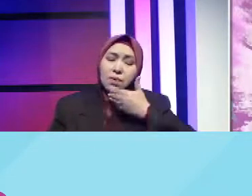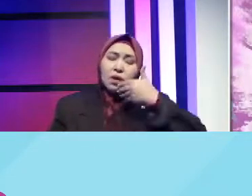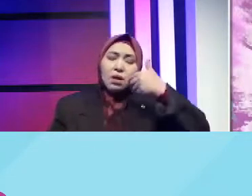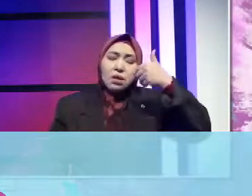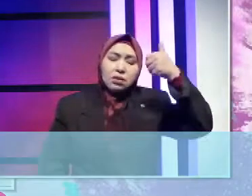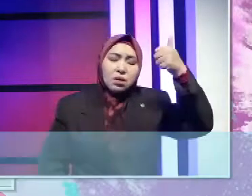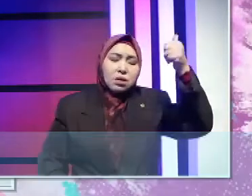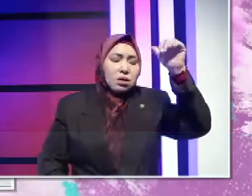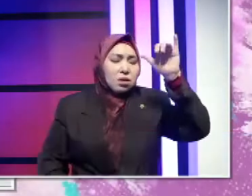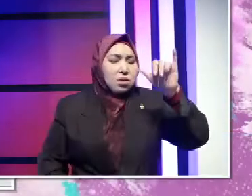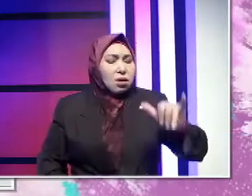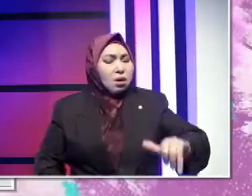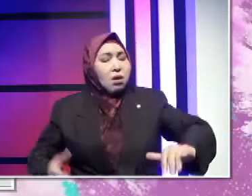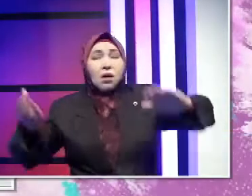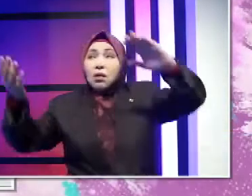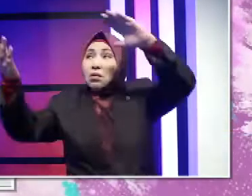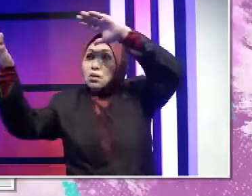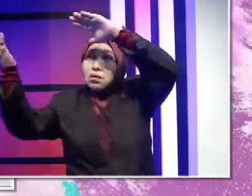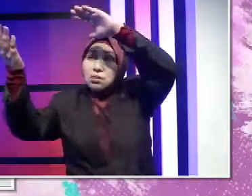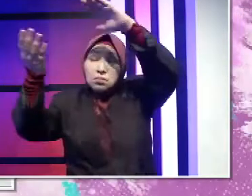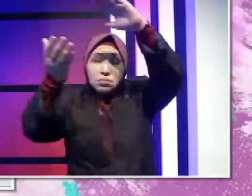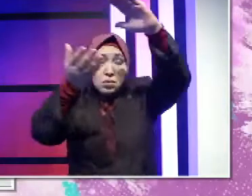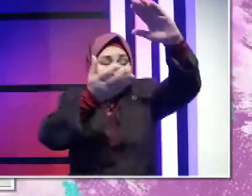أحسن ما